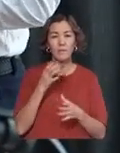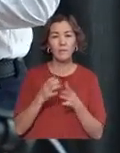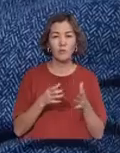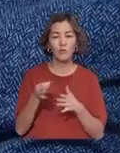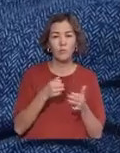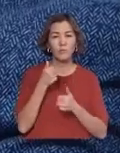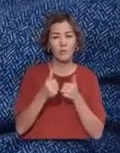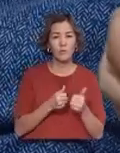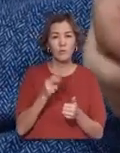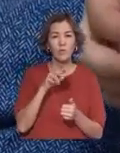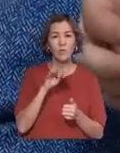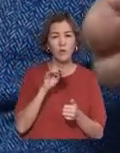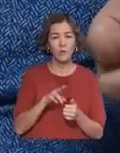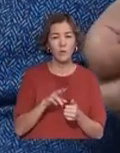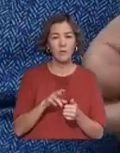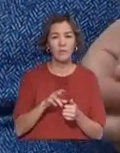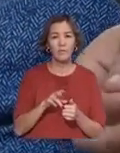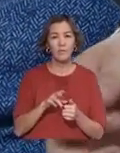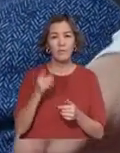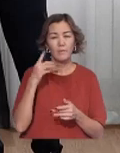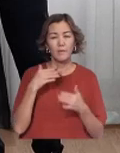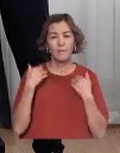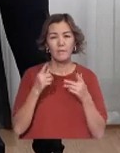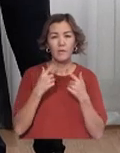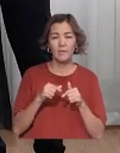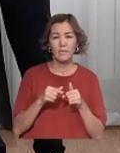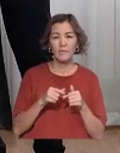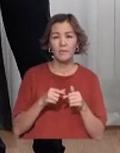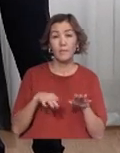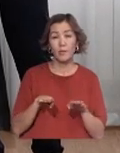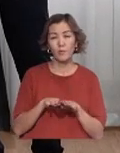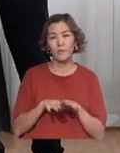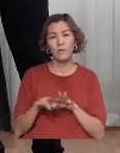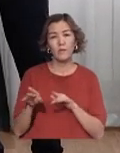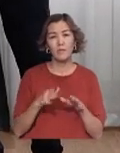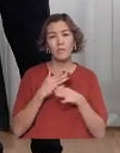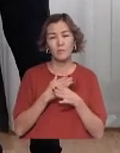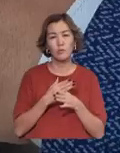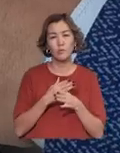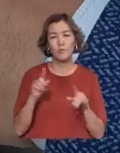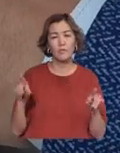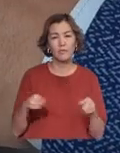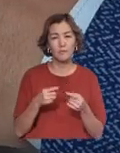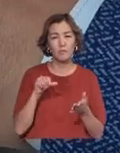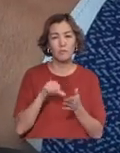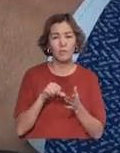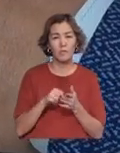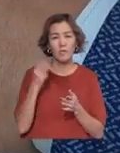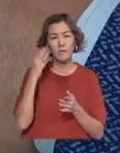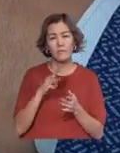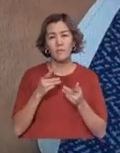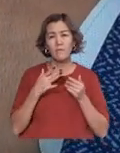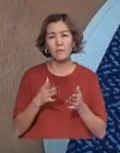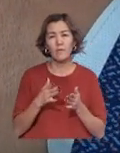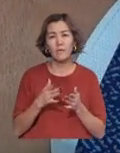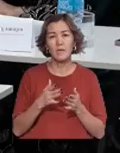победитель международных и областных конкурсов Дауен Алгысбек. По мнению организаторов, подобные мероприятия способствуют адаптации